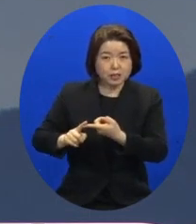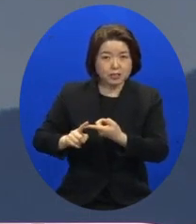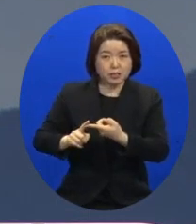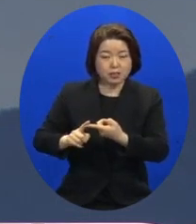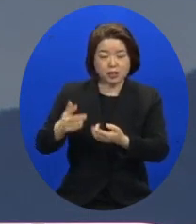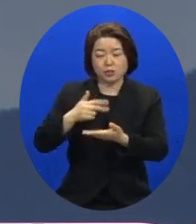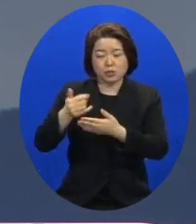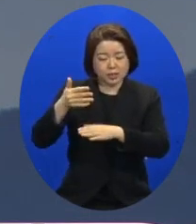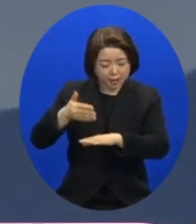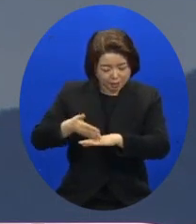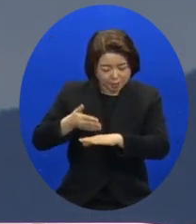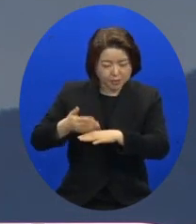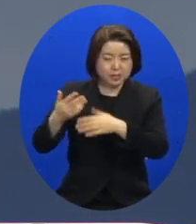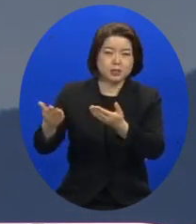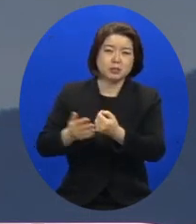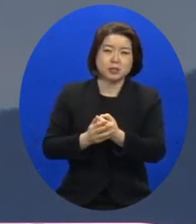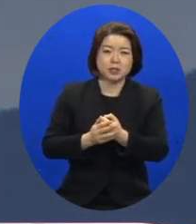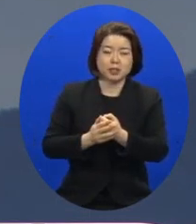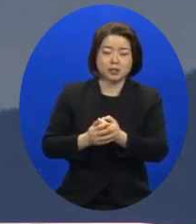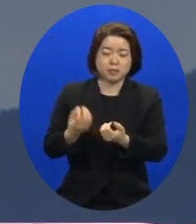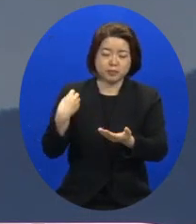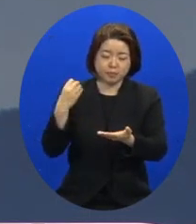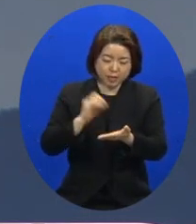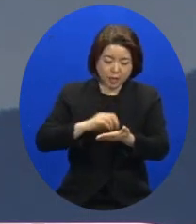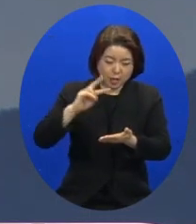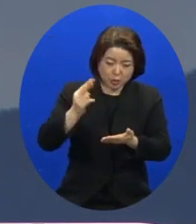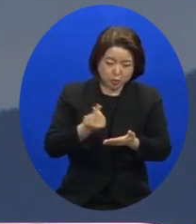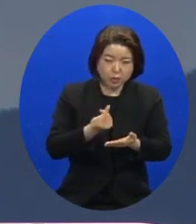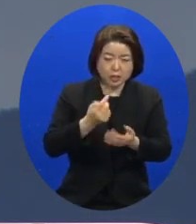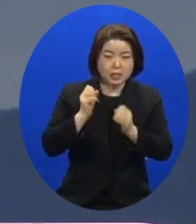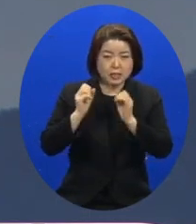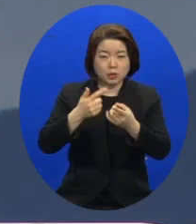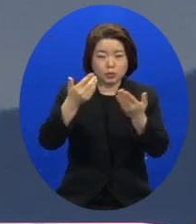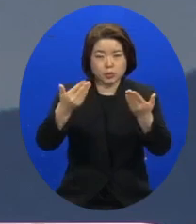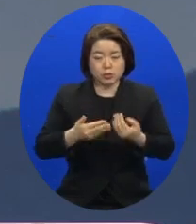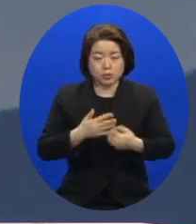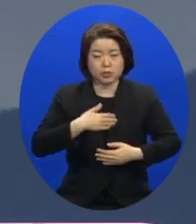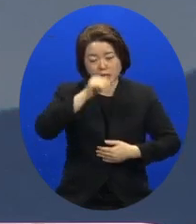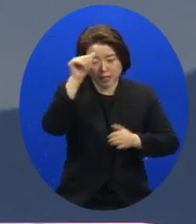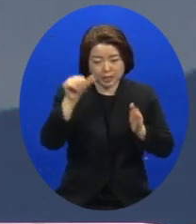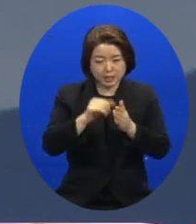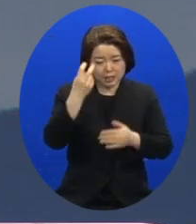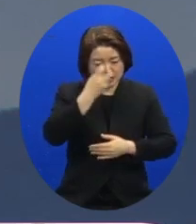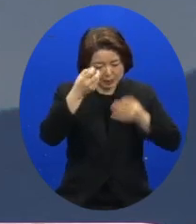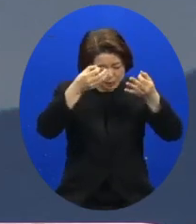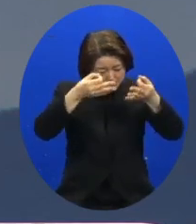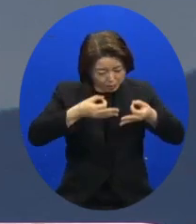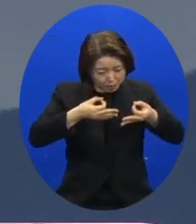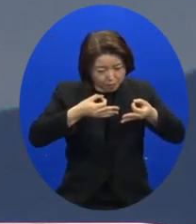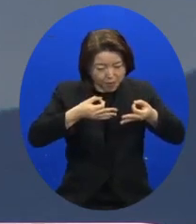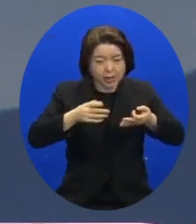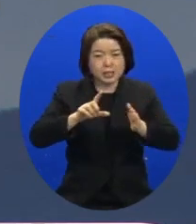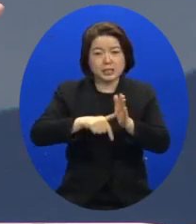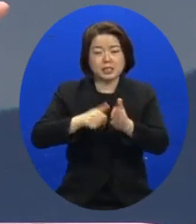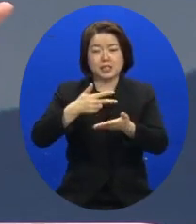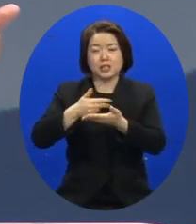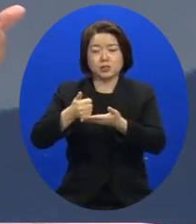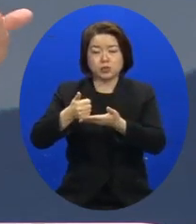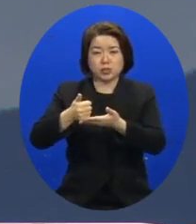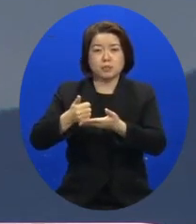주님 감사합니다. 돌이킬 기회를 주시고 내 인생 점검할 시간을 주신 주님 감사합니다. 망년에만